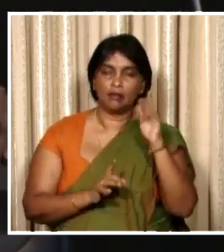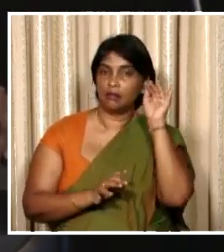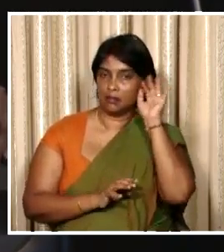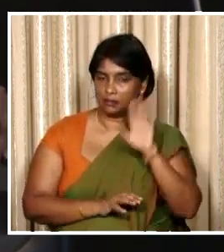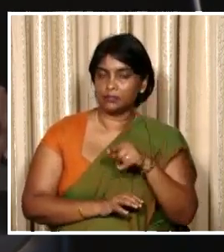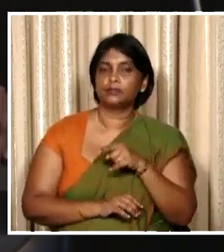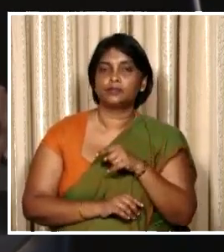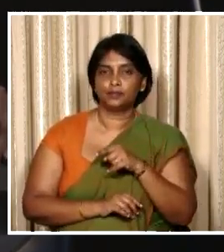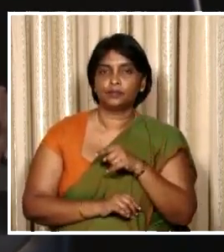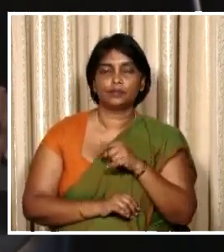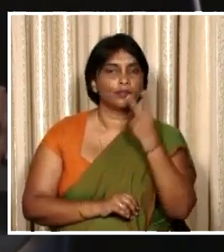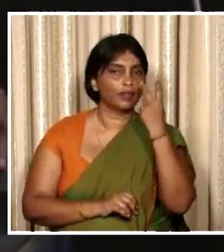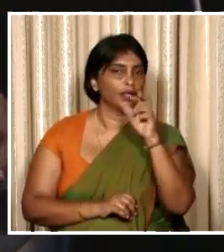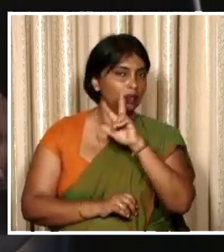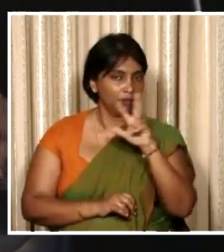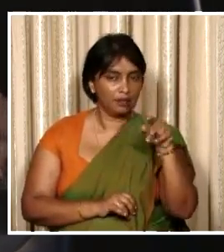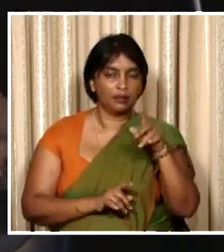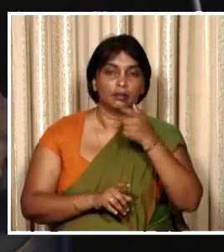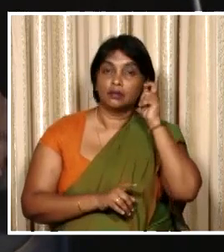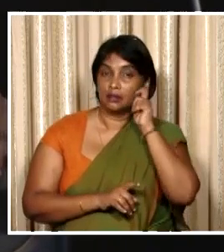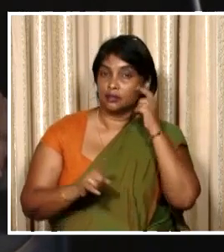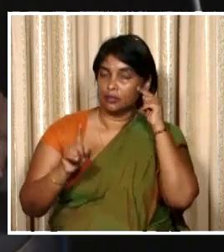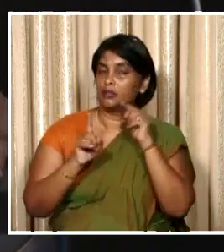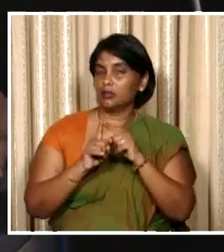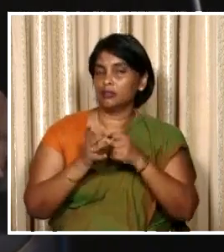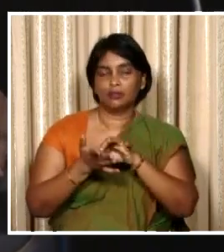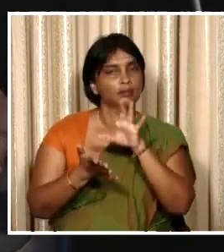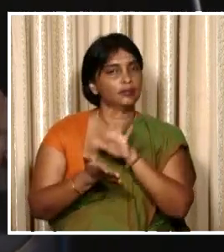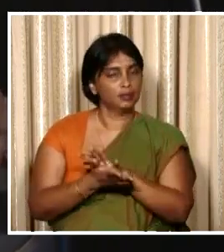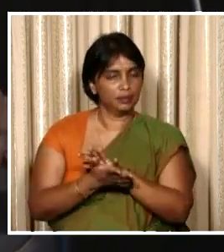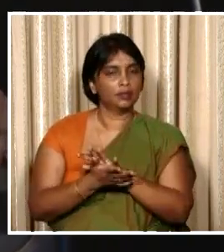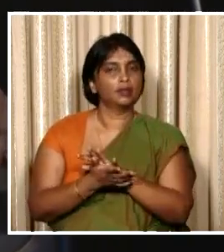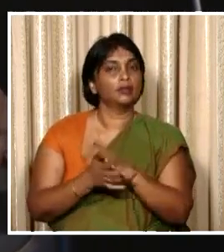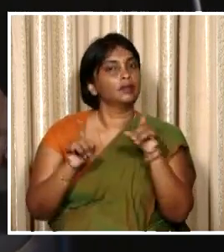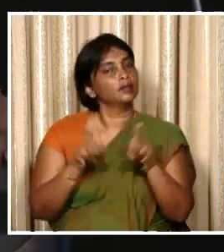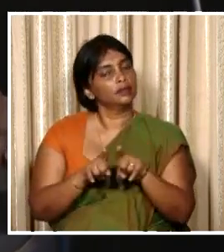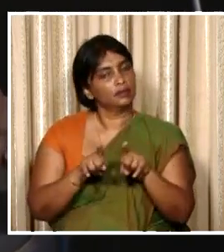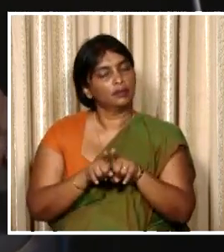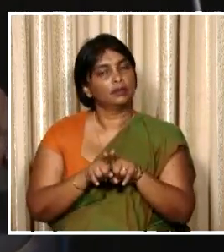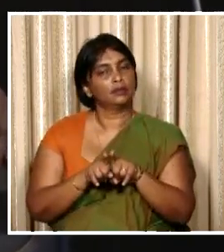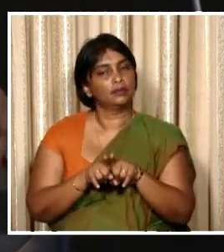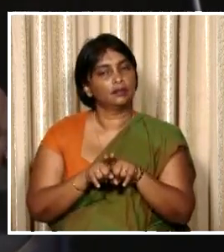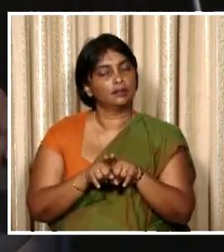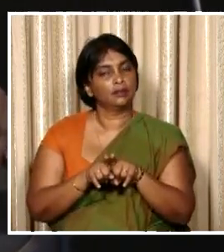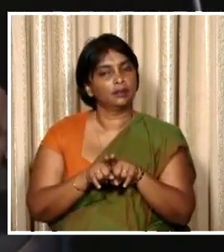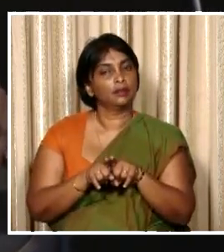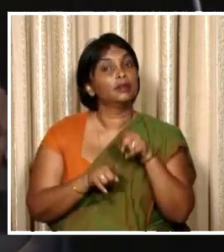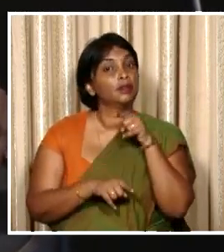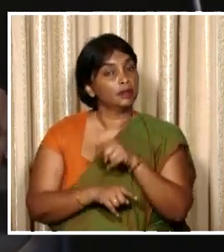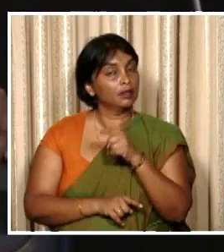තිබුණා. 2018 මේ ත්‍රස්තවාදය සම්බන්ධව වාර්තා වෙලා තිබුණා. ඒවගේම